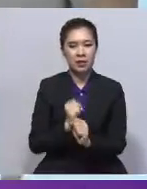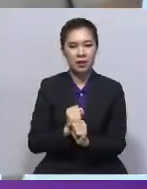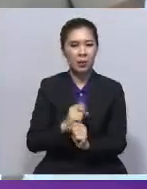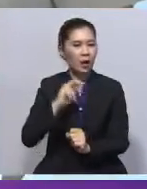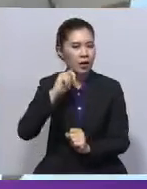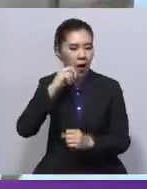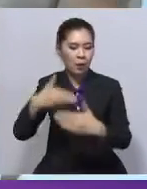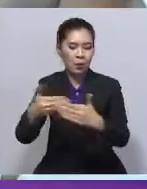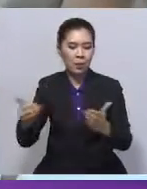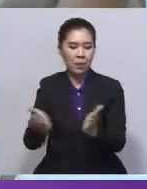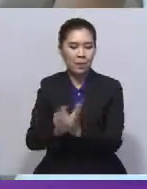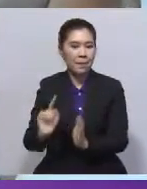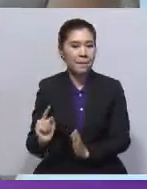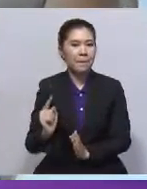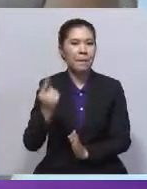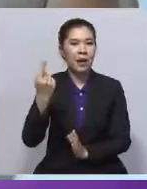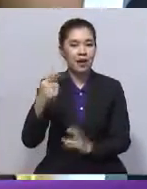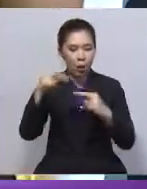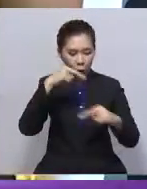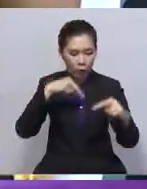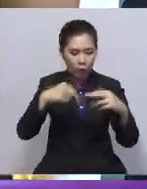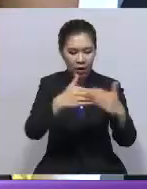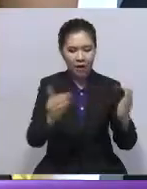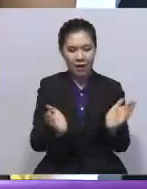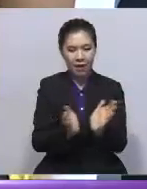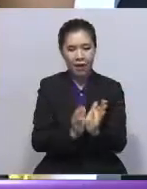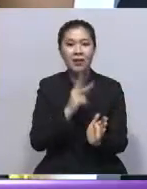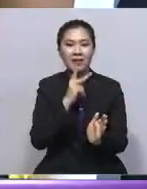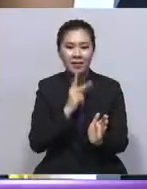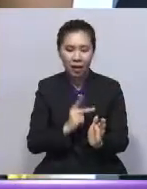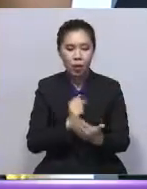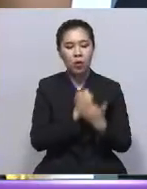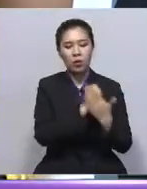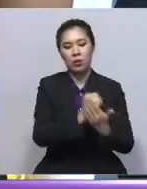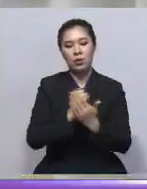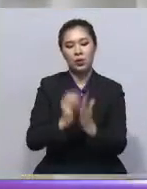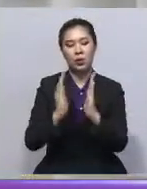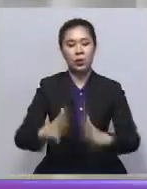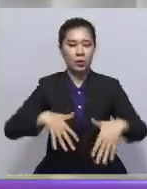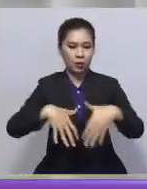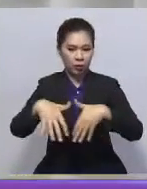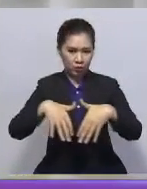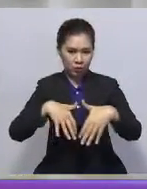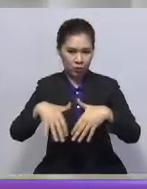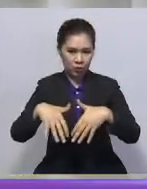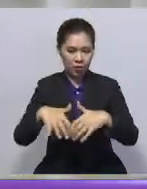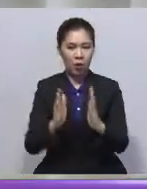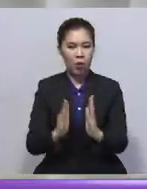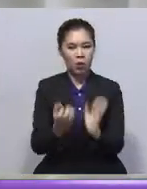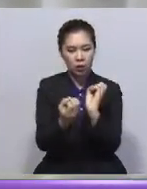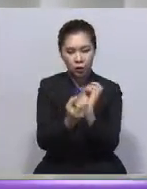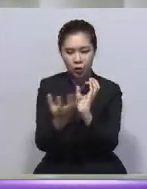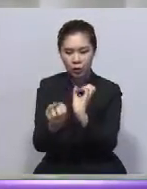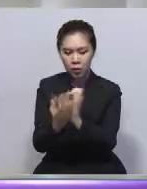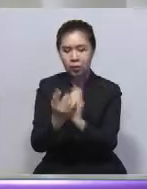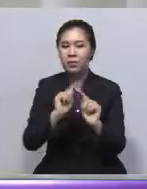งน้ำใหม่และขยายลำน้ำเก่าเพื่อแก้ไขปัญหาความเดือดร้อนให้กับพี่น้องประชาชนยืนยันว่าจะดูแลผู้ได้รับผลกระทบจาก